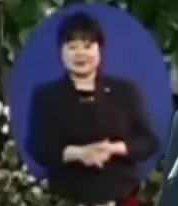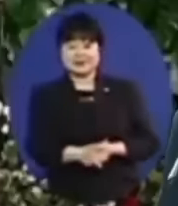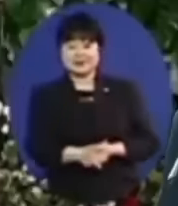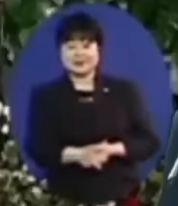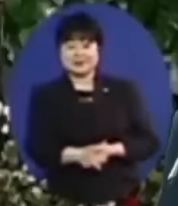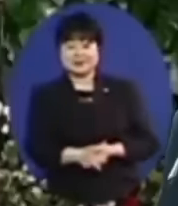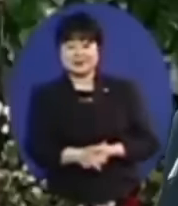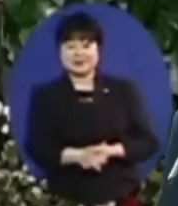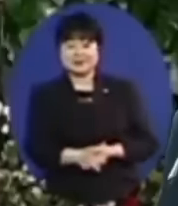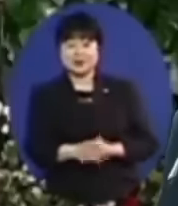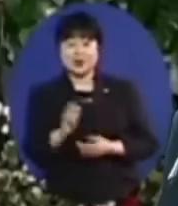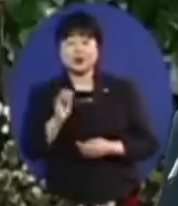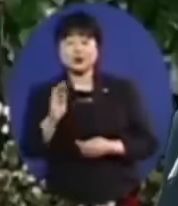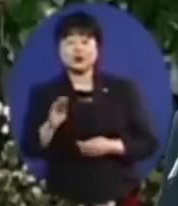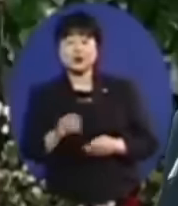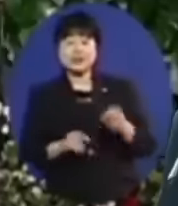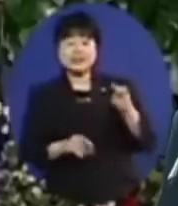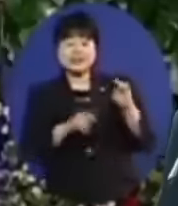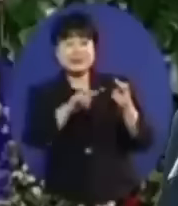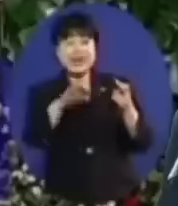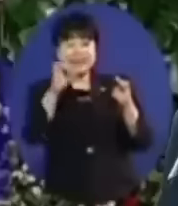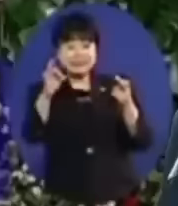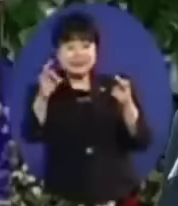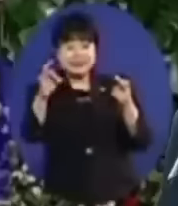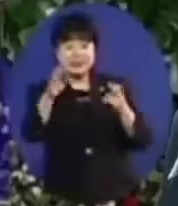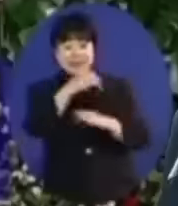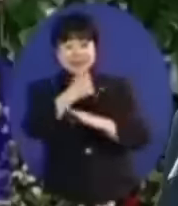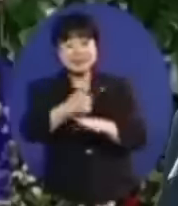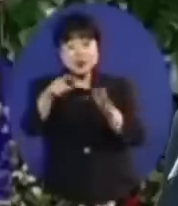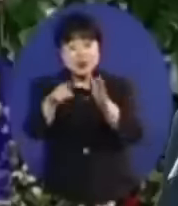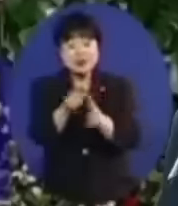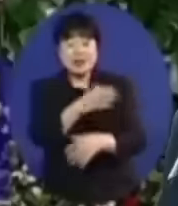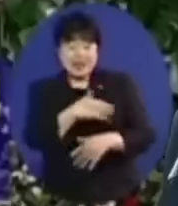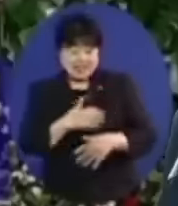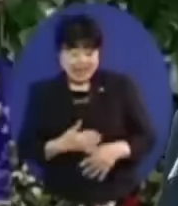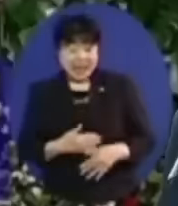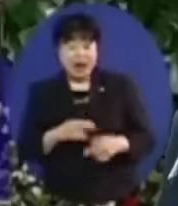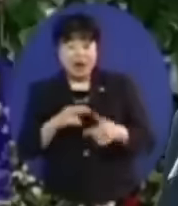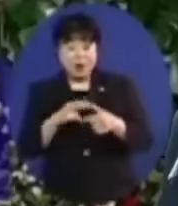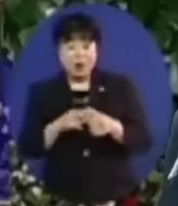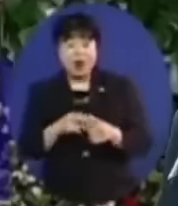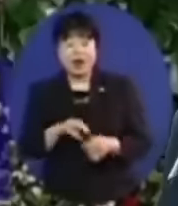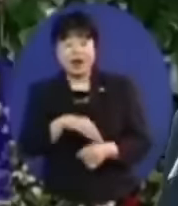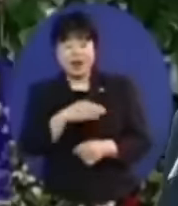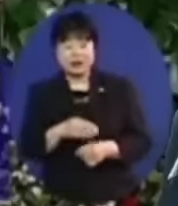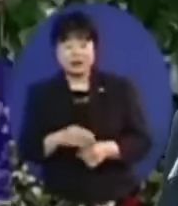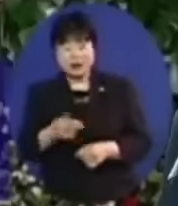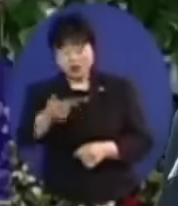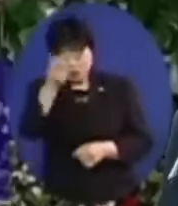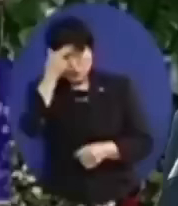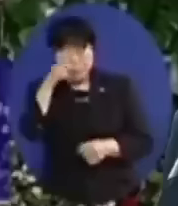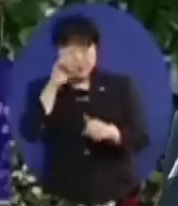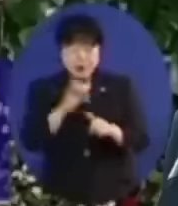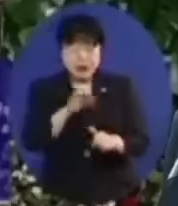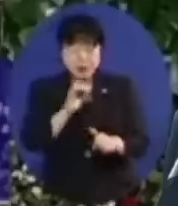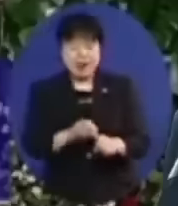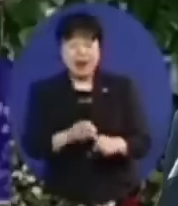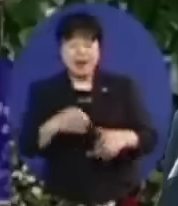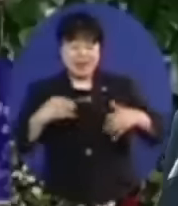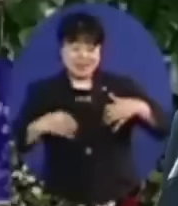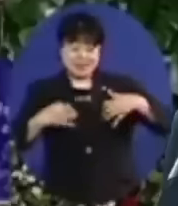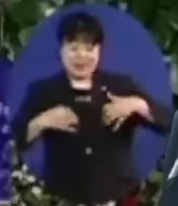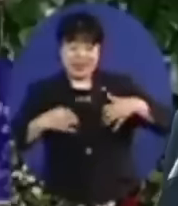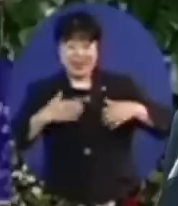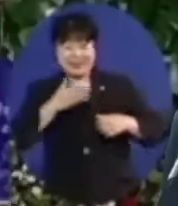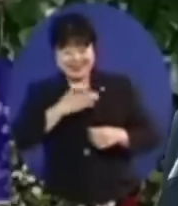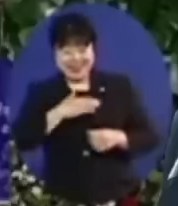성인 고린도후서 12장 10절에 그러므로 내가 그리스도를 위하여 약한 것들과 능력과 궁핍과 박해와 곤고를 기뻐하노니 이는